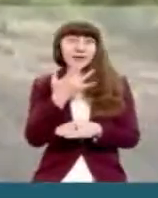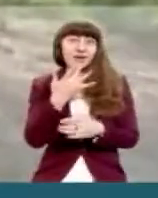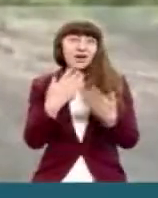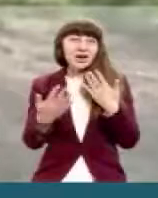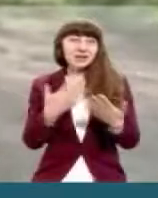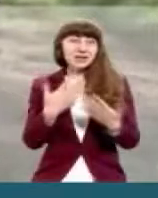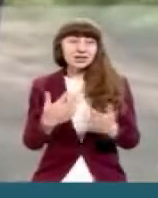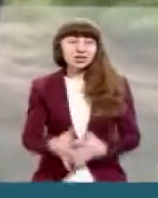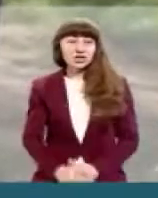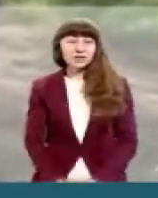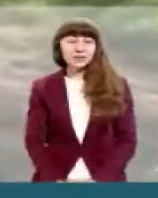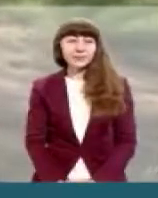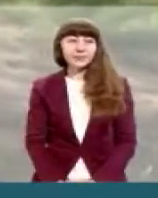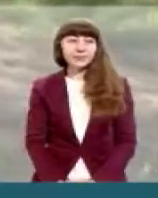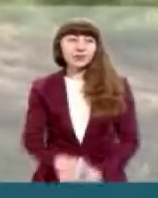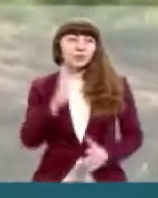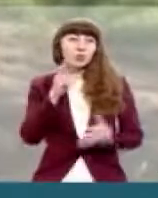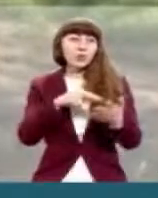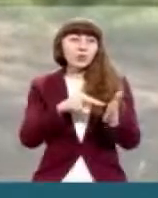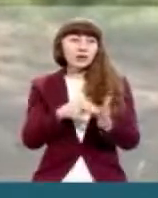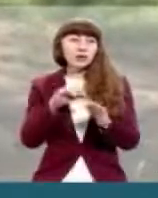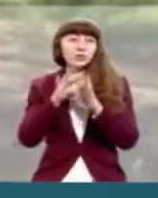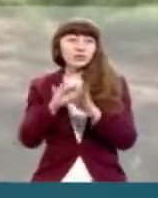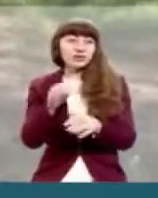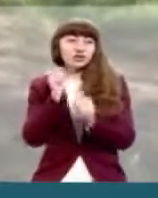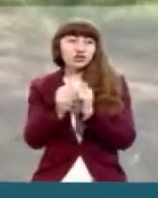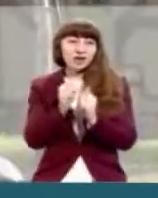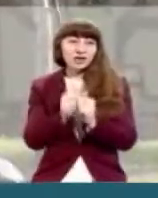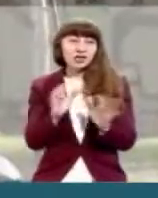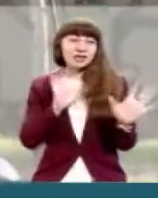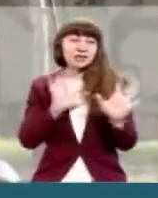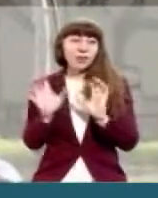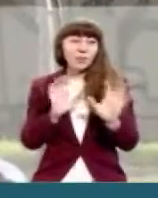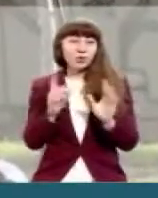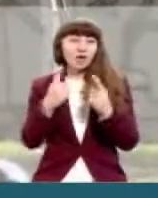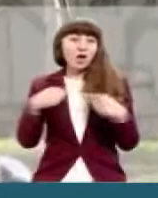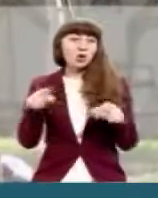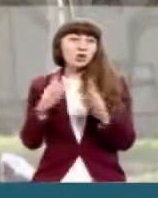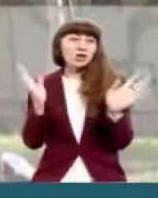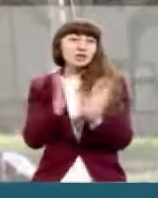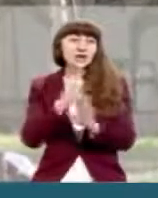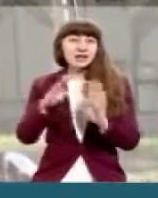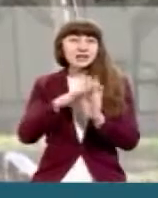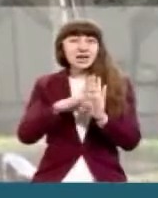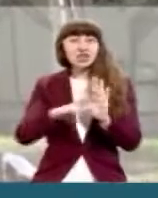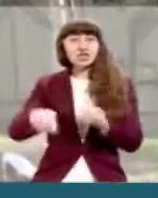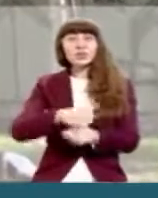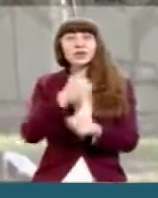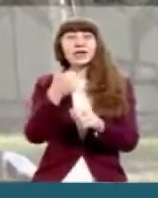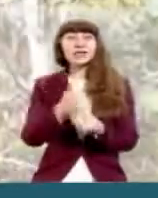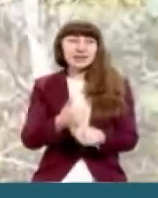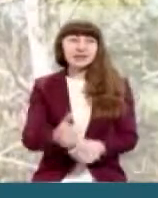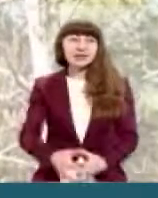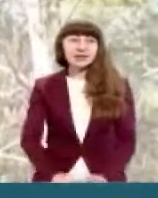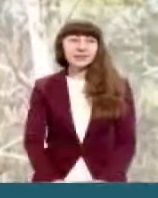использования ресурсов дальнейшем их планирует проводить как можно чаще ведь забота об окружающей среде задача из приоритетных а мужчинам